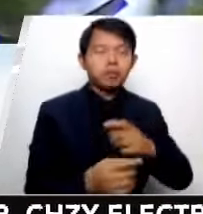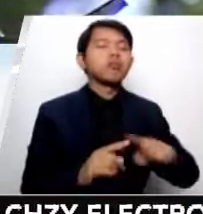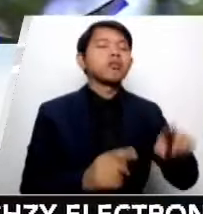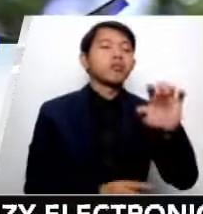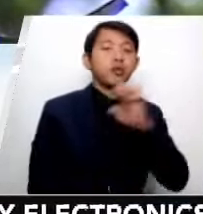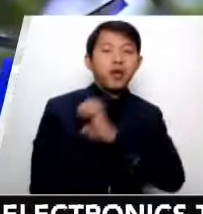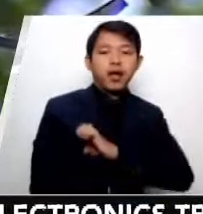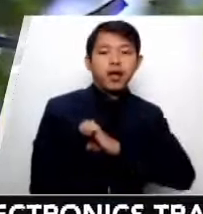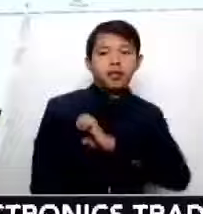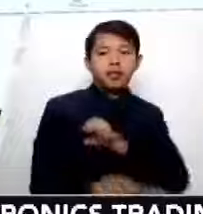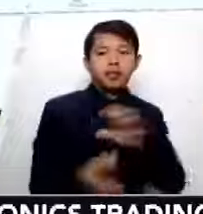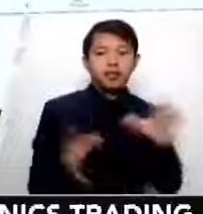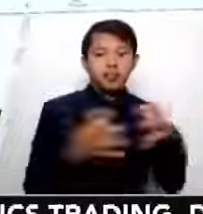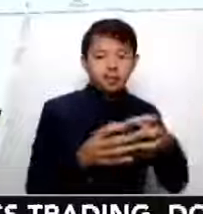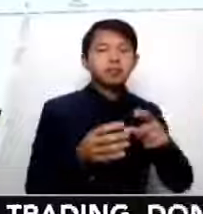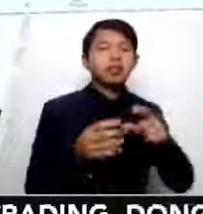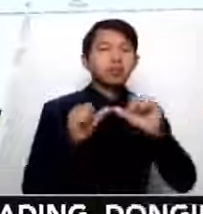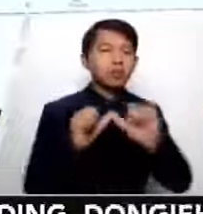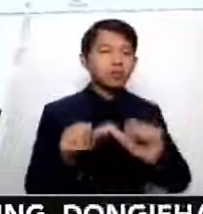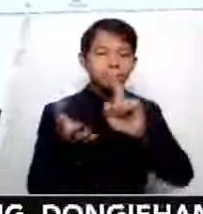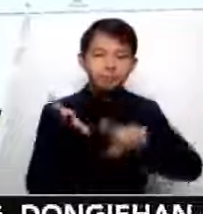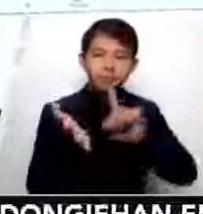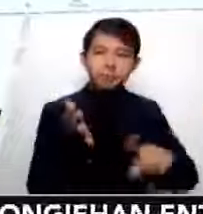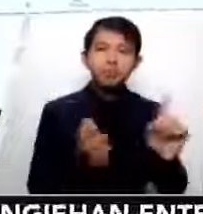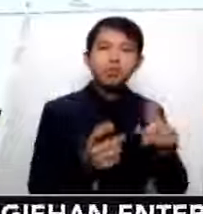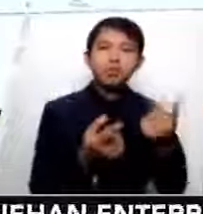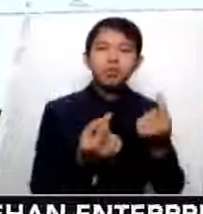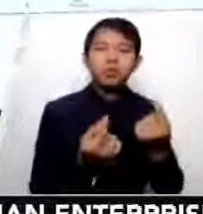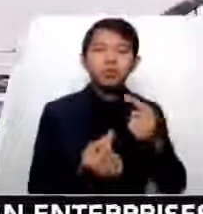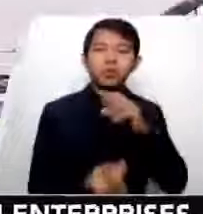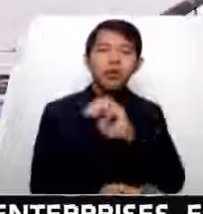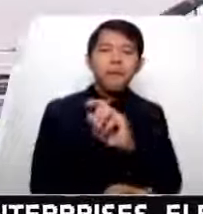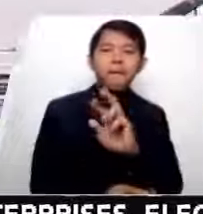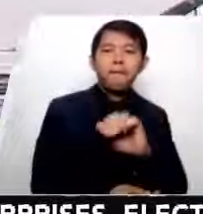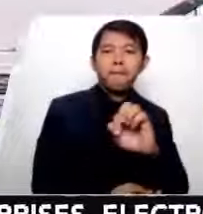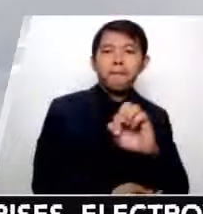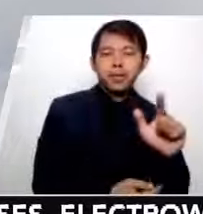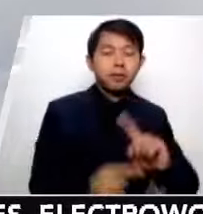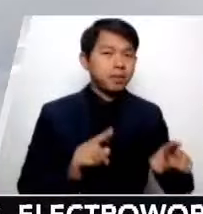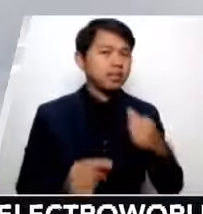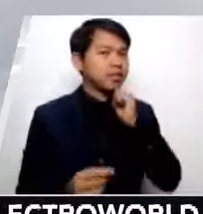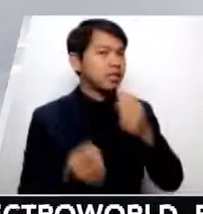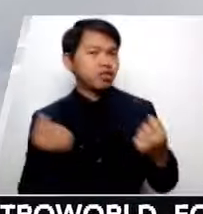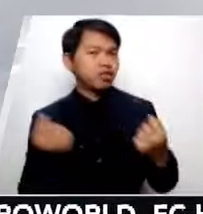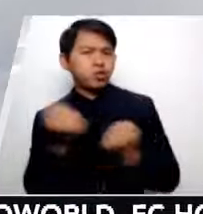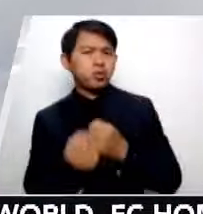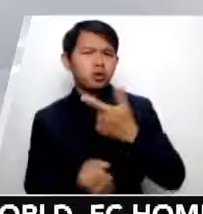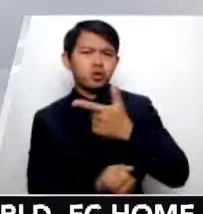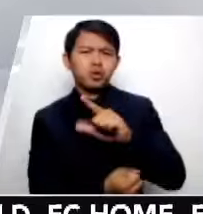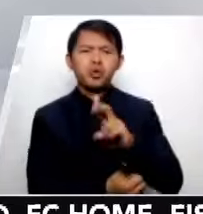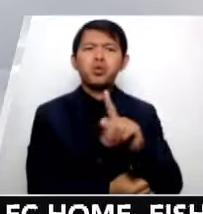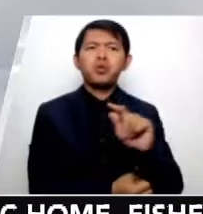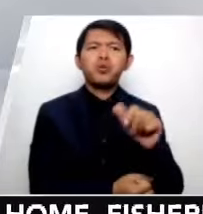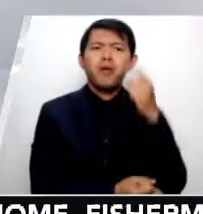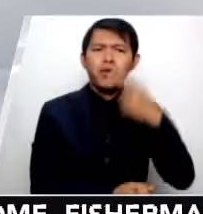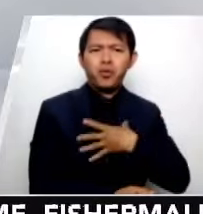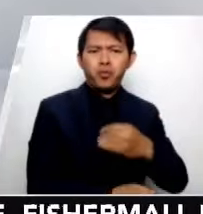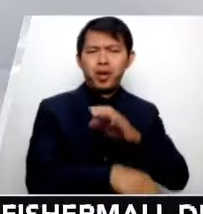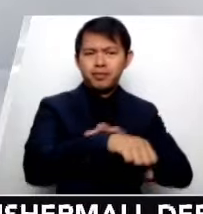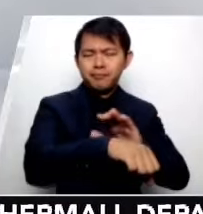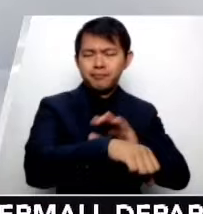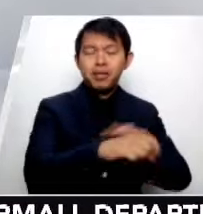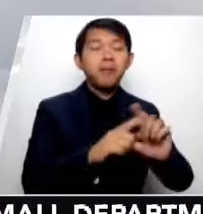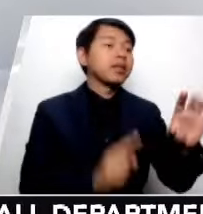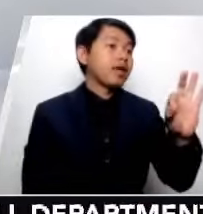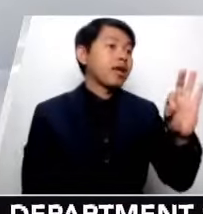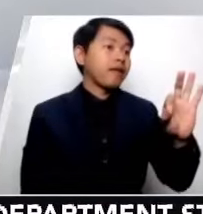nang sinabi ng DOH na hindi nila suportado ang paggamit ng glutathione bilang pampaputi. Aprobado lang daw ito ng FDA bilang dagdag